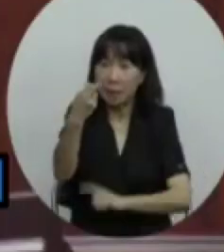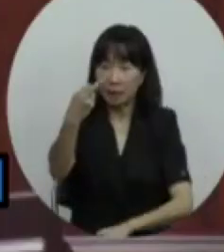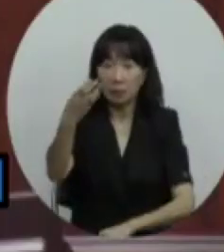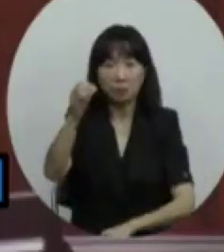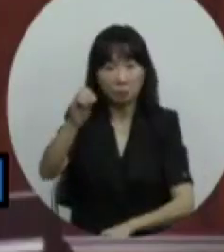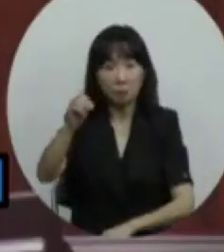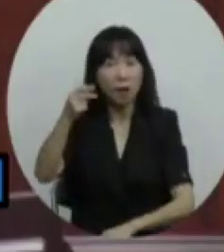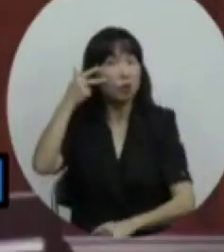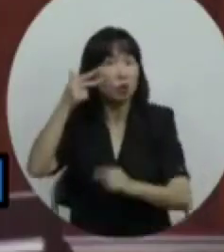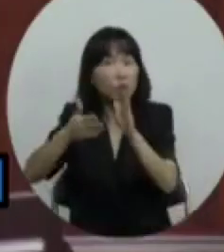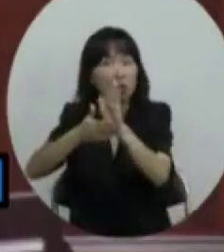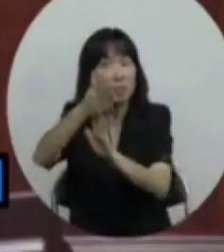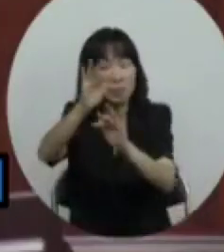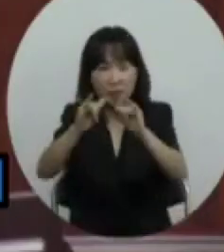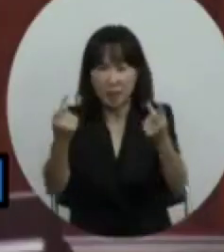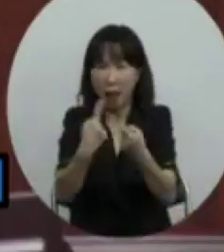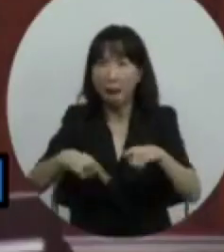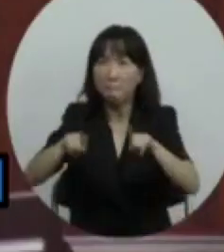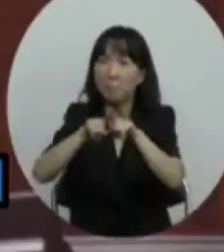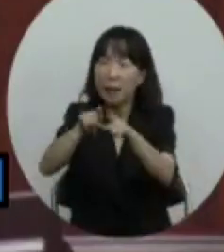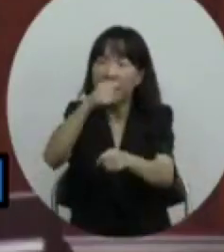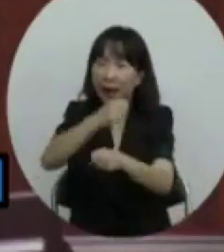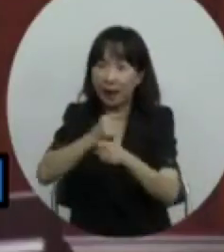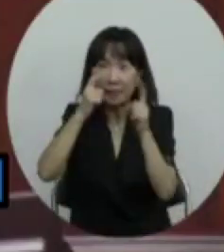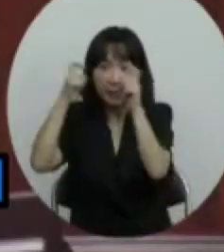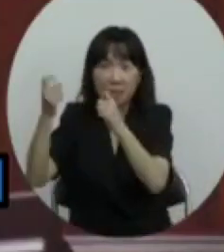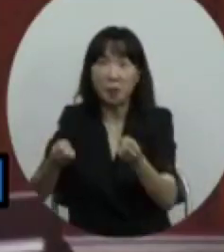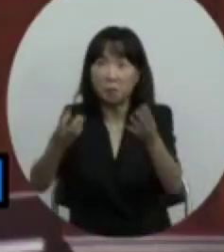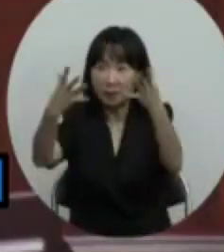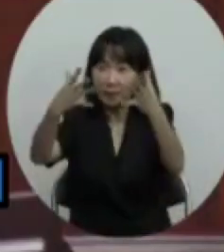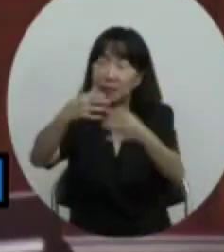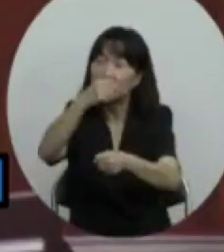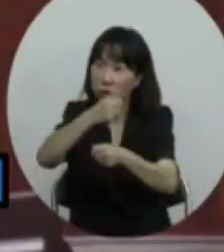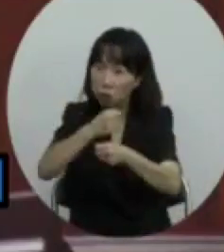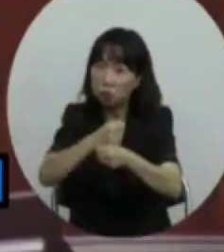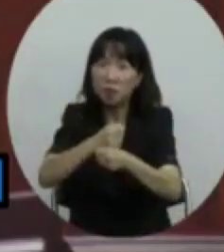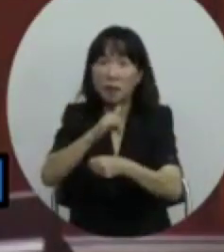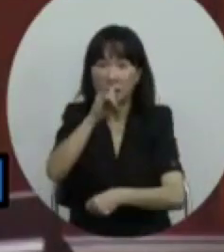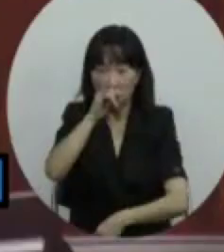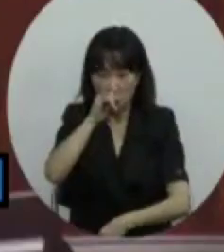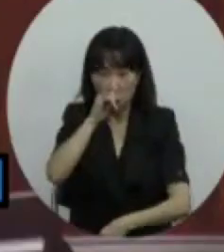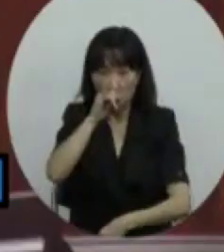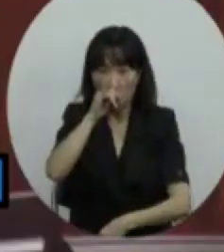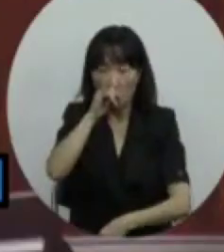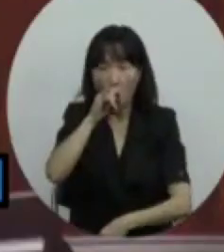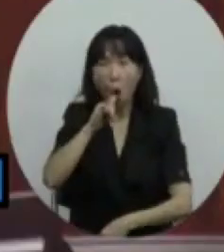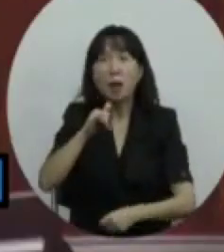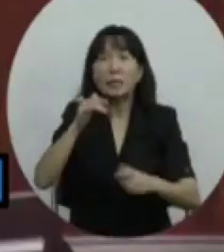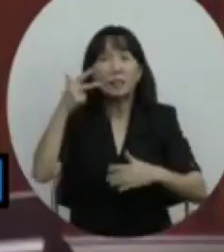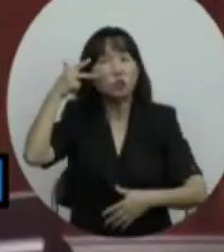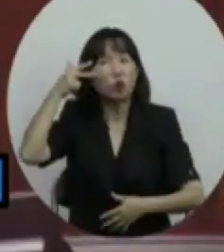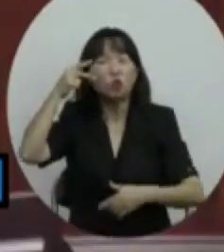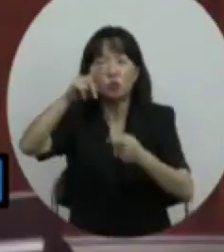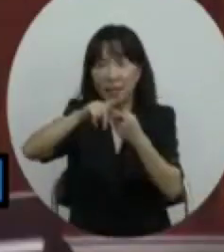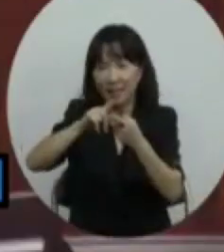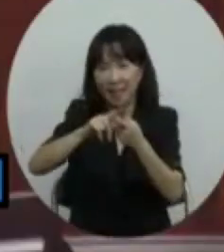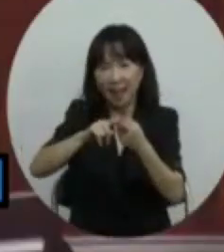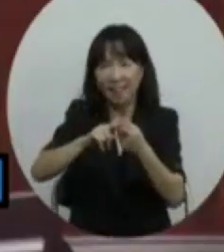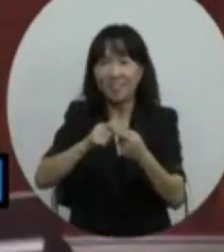함께하는 기념식을 진행하여 시민이 자긍심과 애앙심을 고취하는 시간을 마련하고자